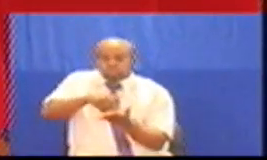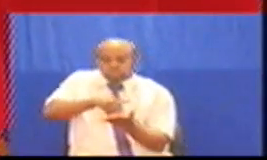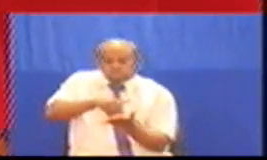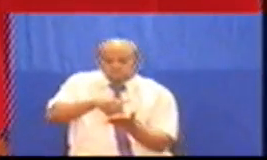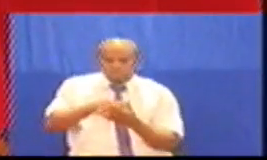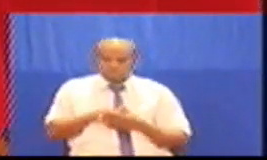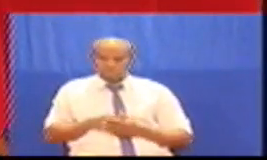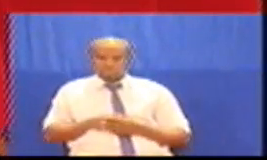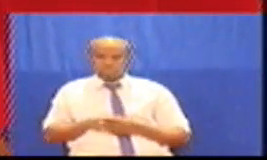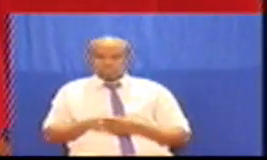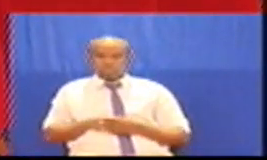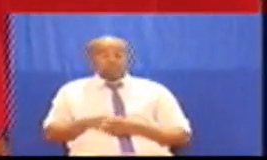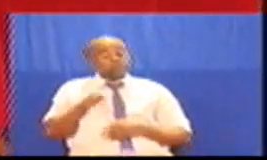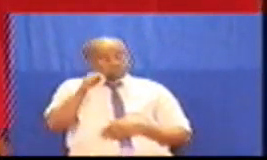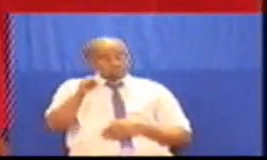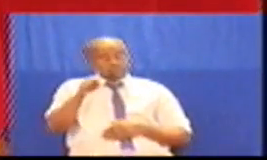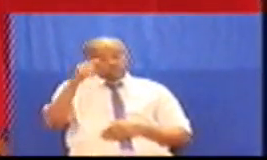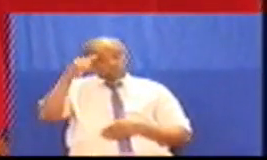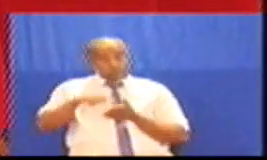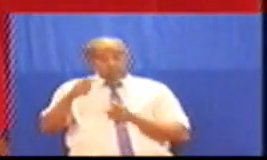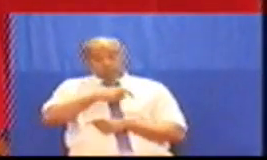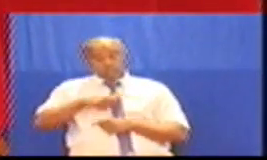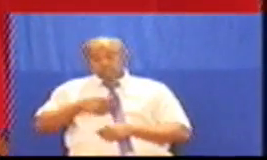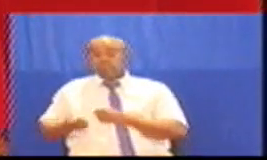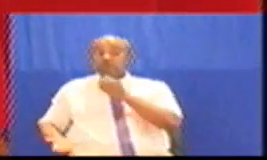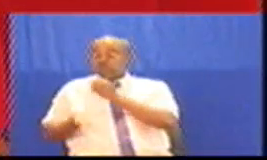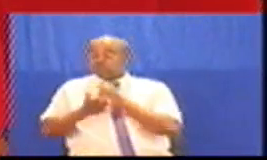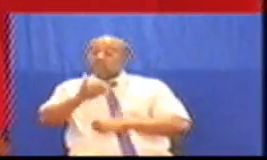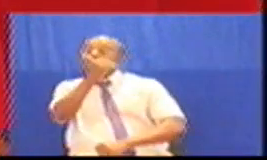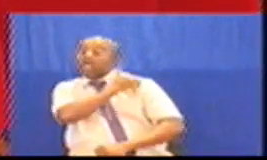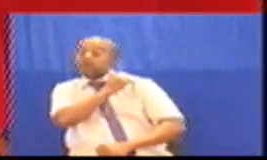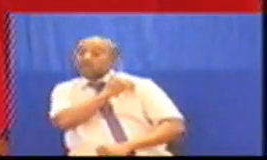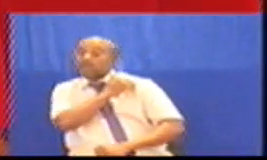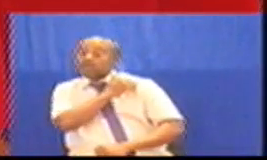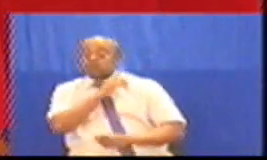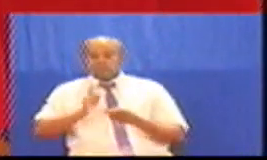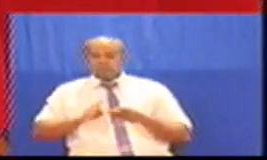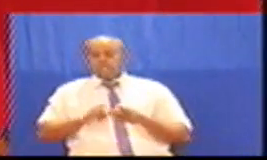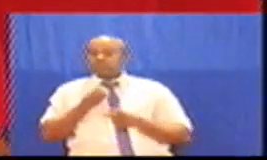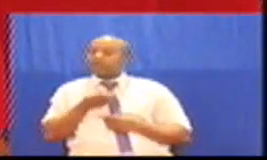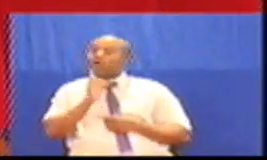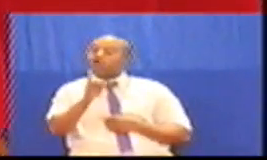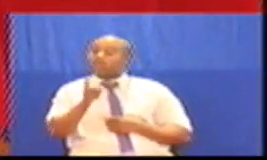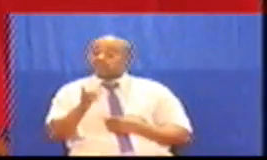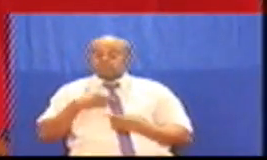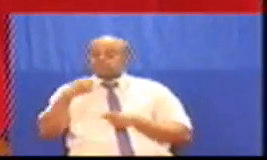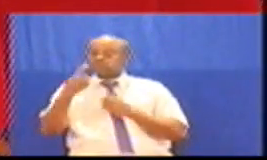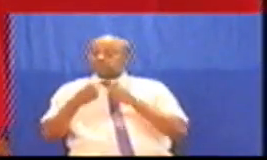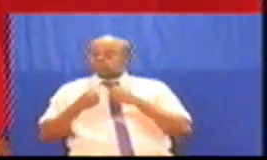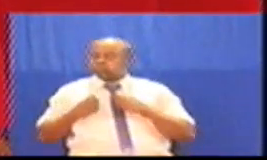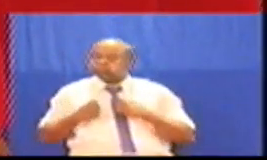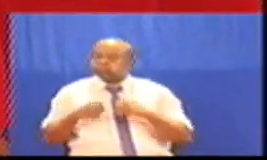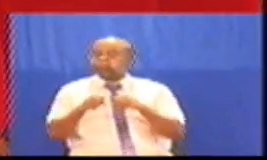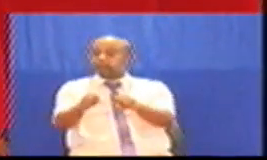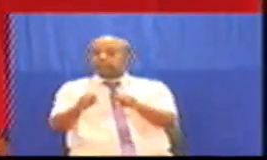Na hilo ndio Mheshimiwa John Pombe Magufuli ametuambia, anatuagiza, na tunajaribu kutekeleza